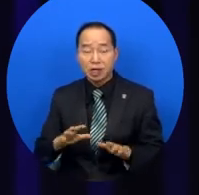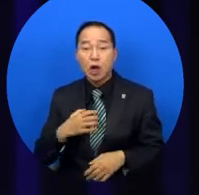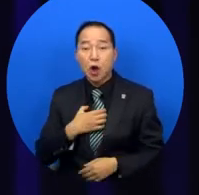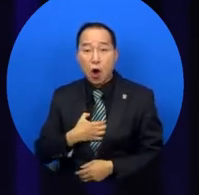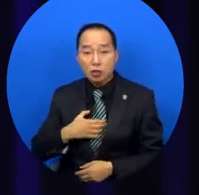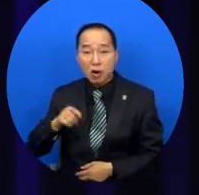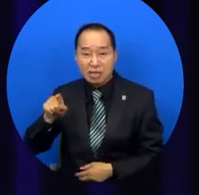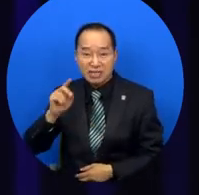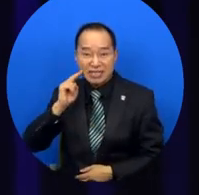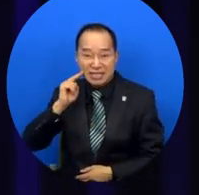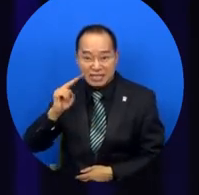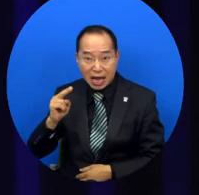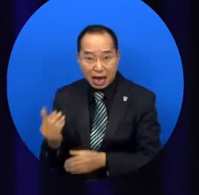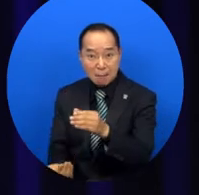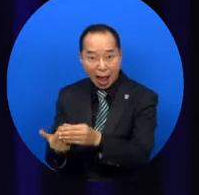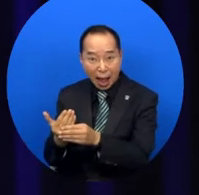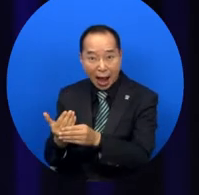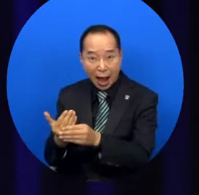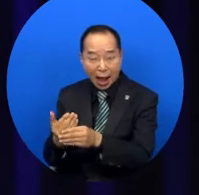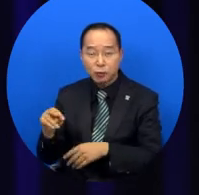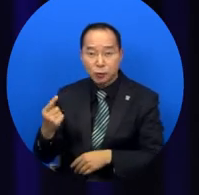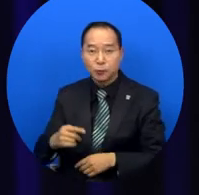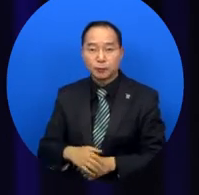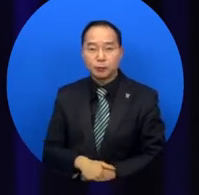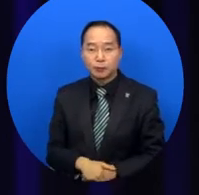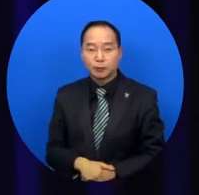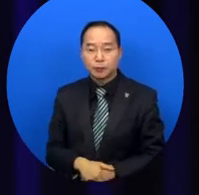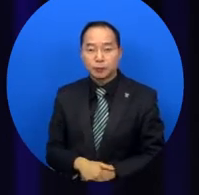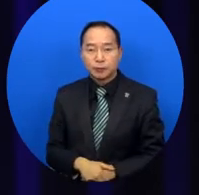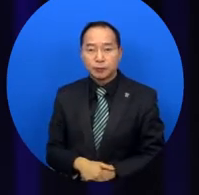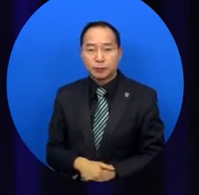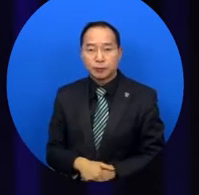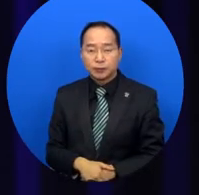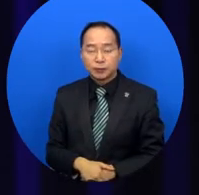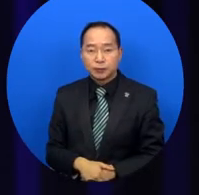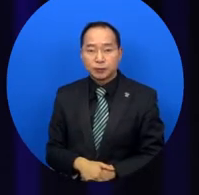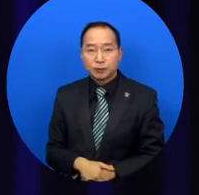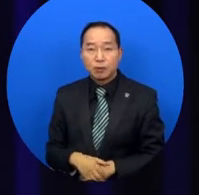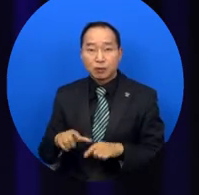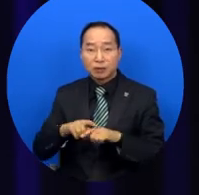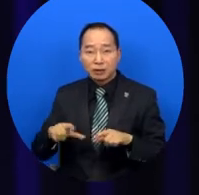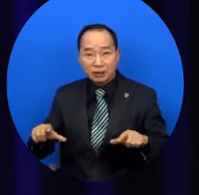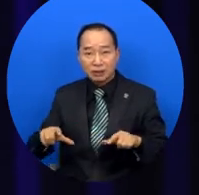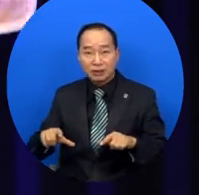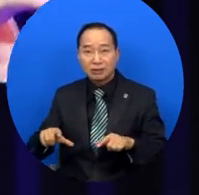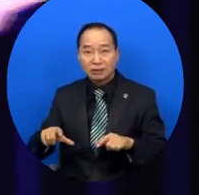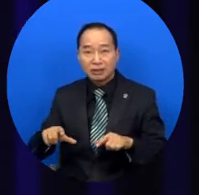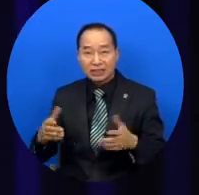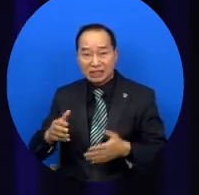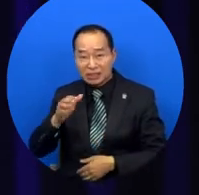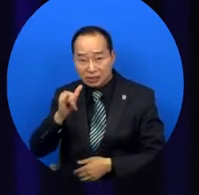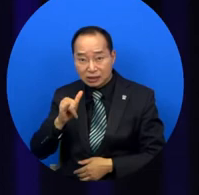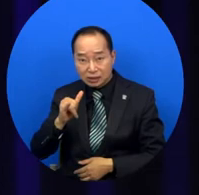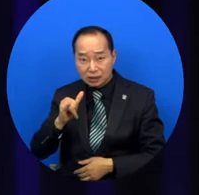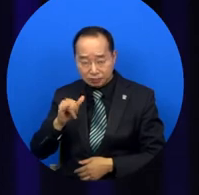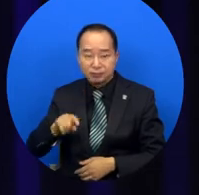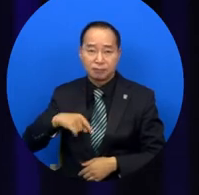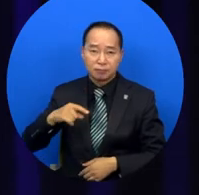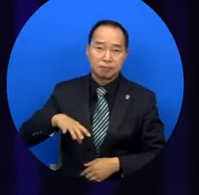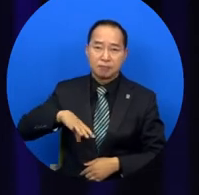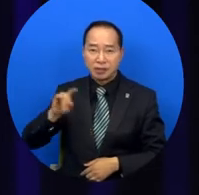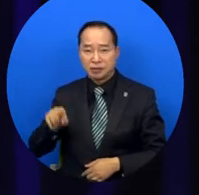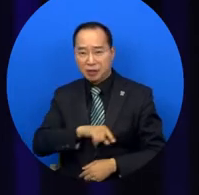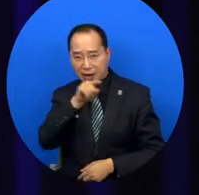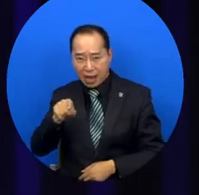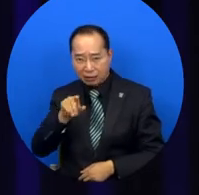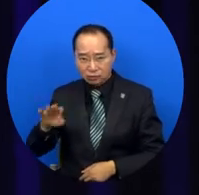진짜 내가 걱정해야 되는 심각한 것이 일어나더라도 저는 진짜 여기 이런 뭐 큰 방송이나 이런 거 있을 때도 그렇고